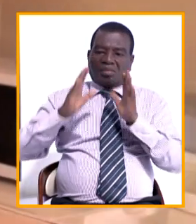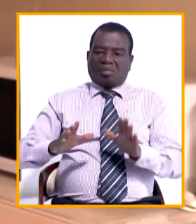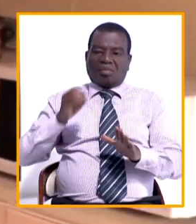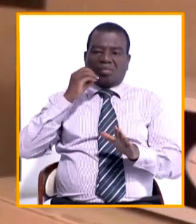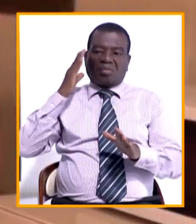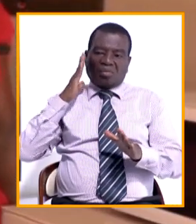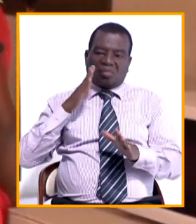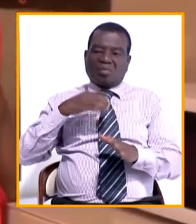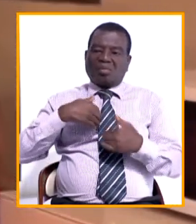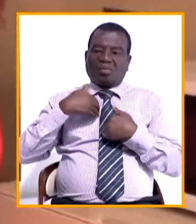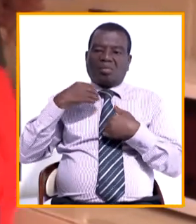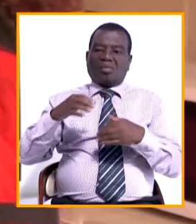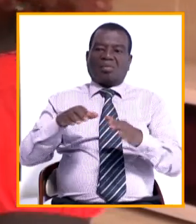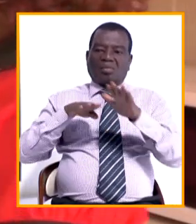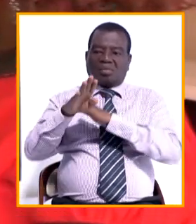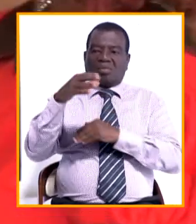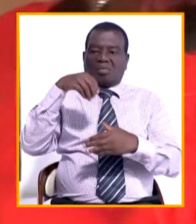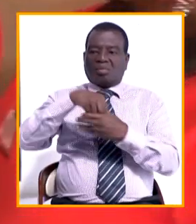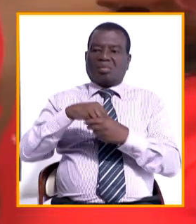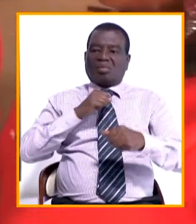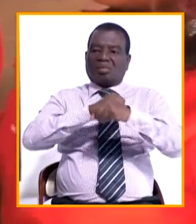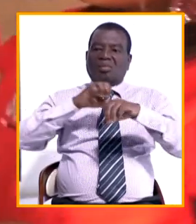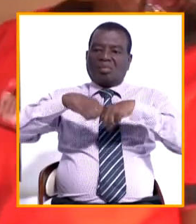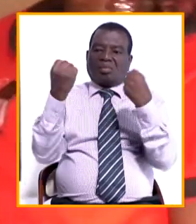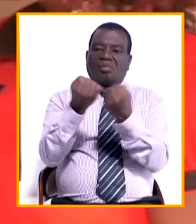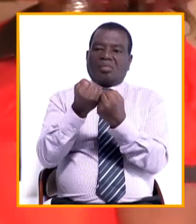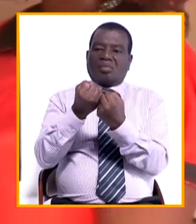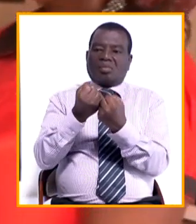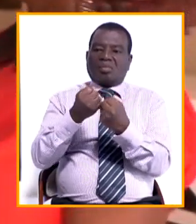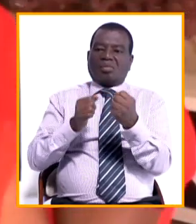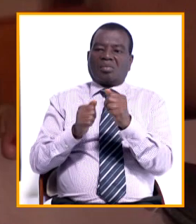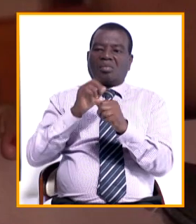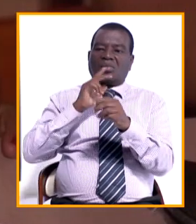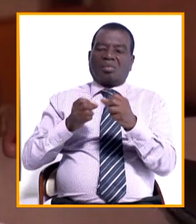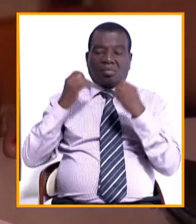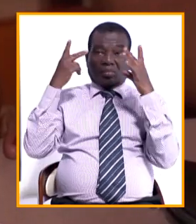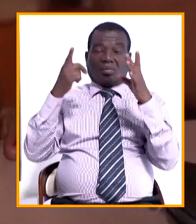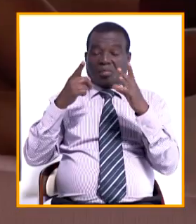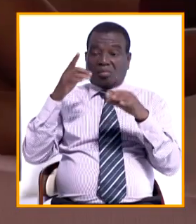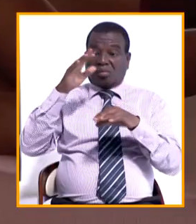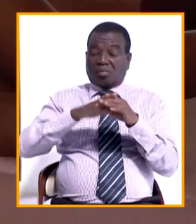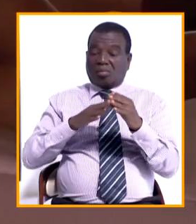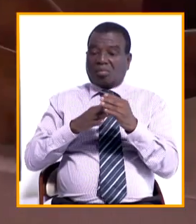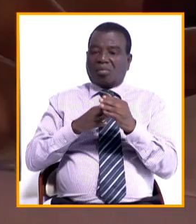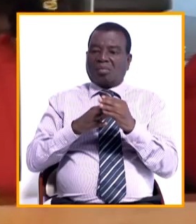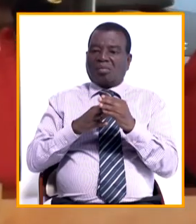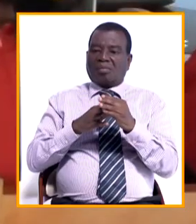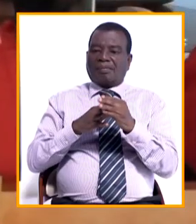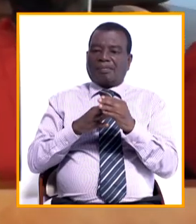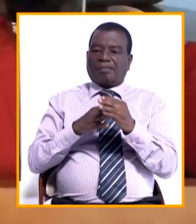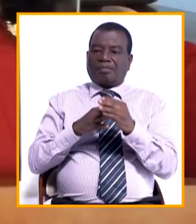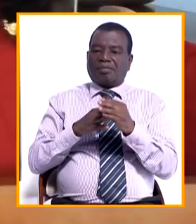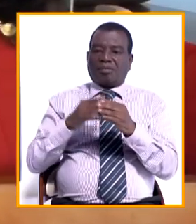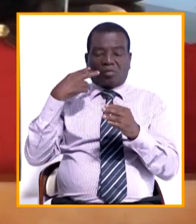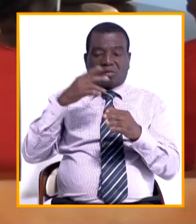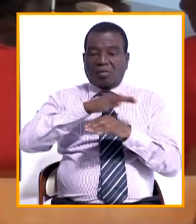2218 employeurs ont été intégrés dans le circuit de la protection sociale, sur plus de 2 millions de travailleurs domestiques au total.